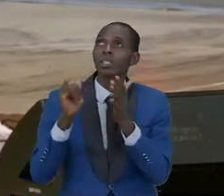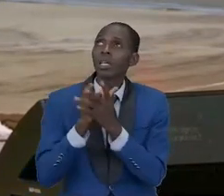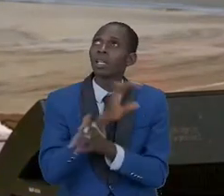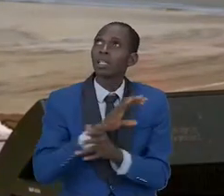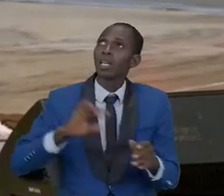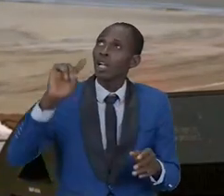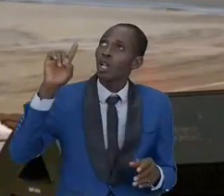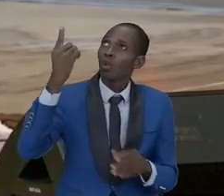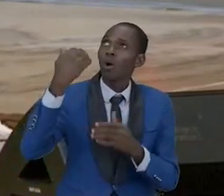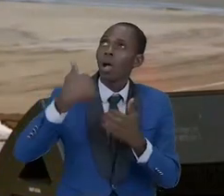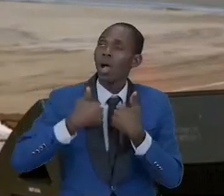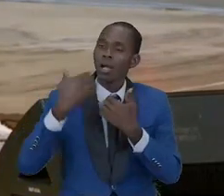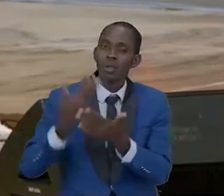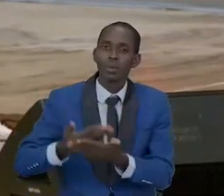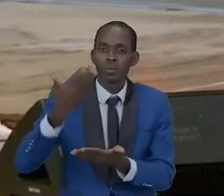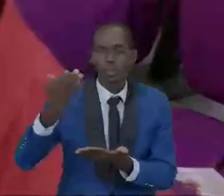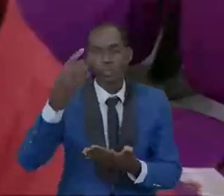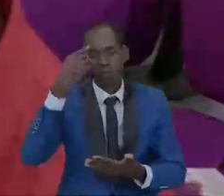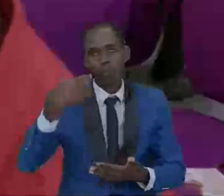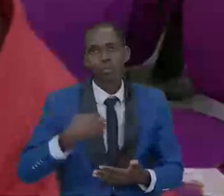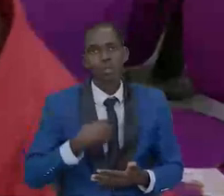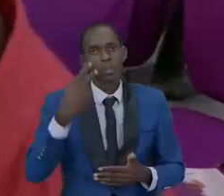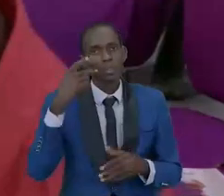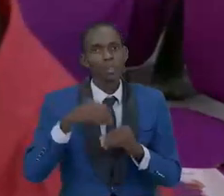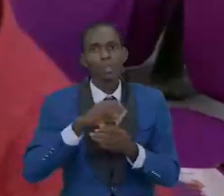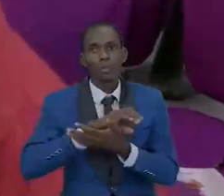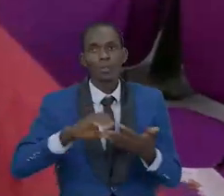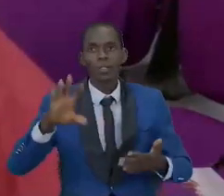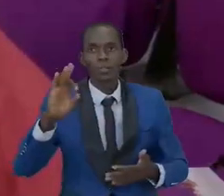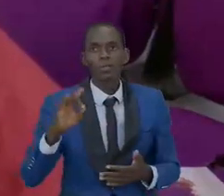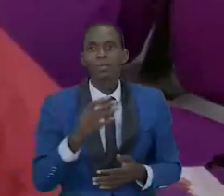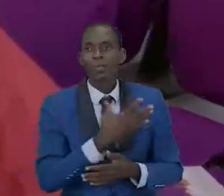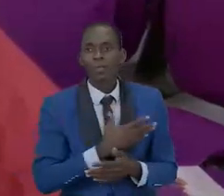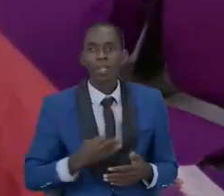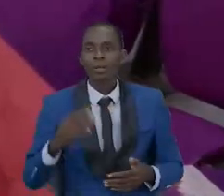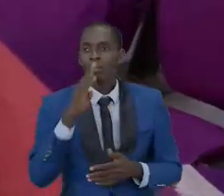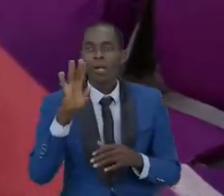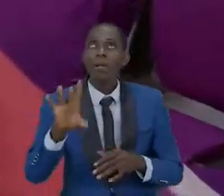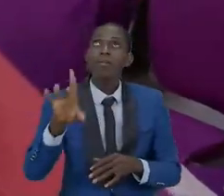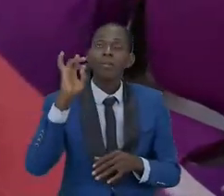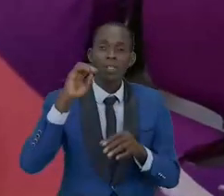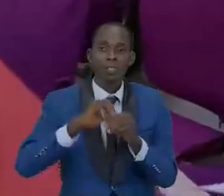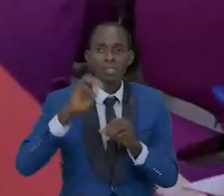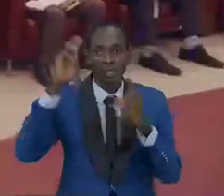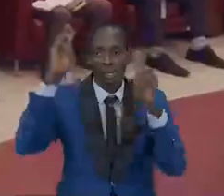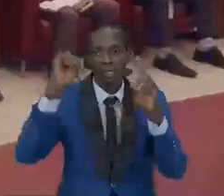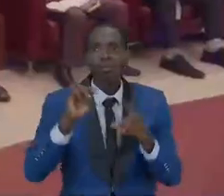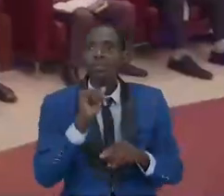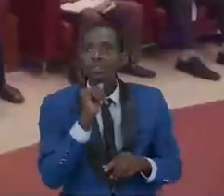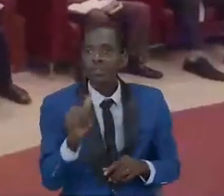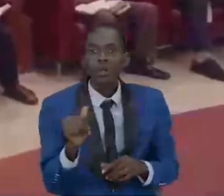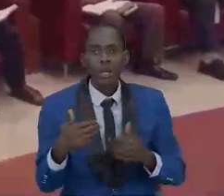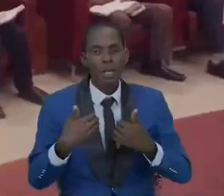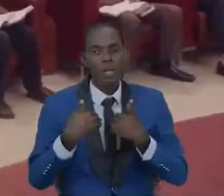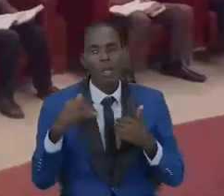acquise au Calvaire verset 9 et d'être trouvé en lui non avec